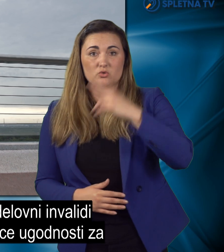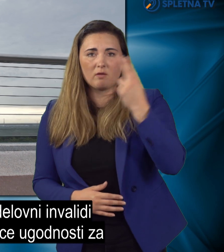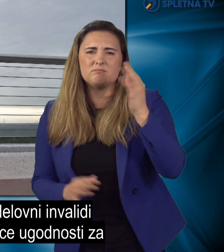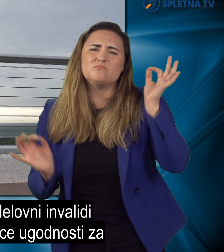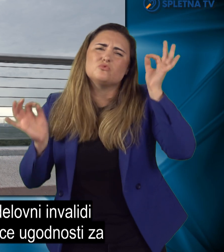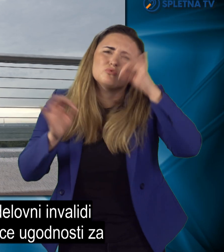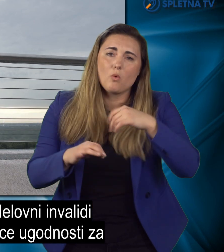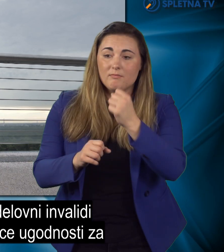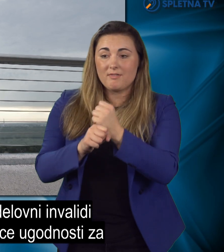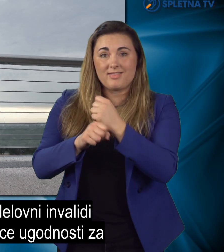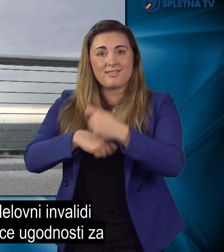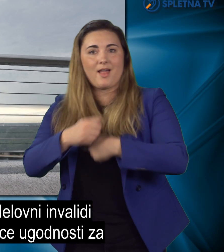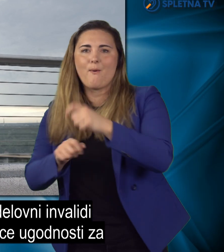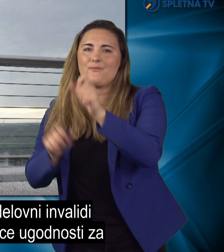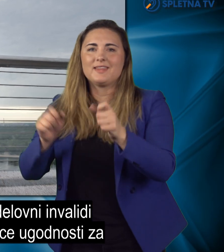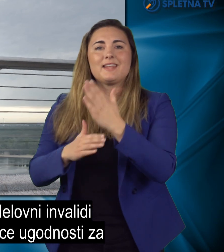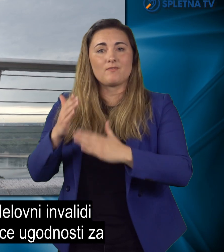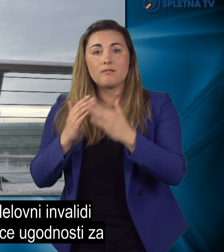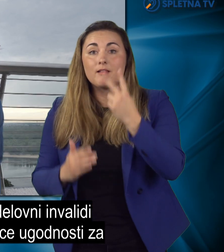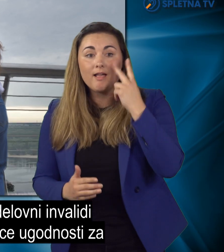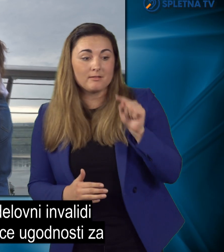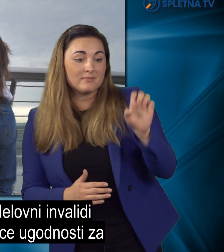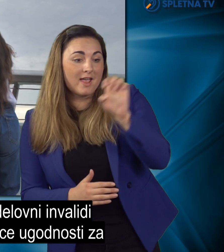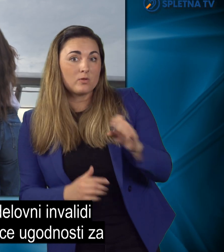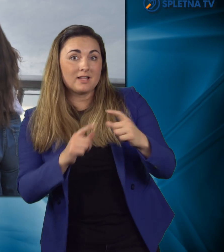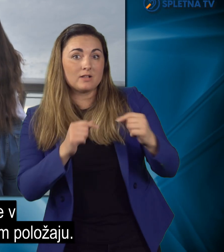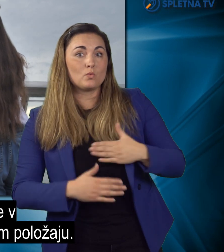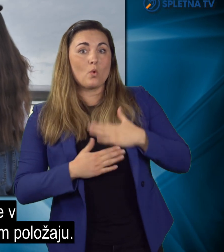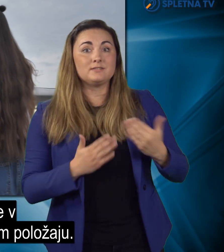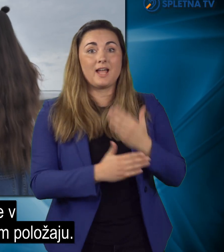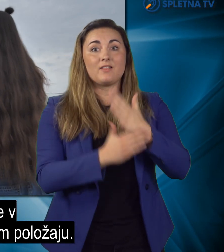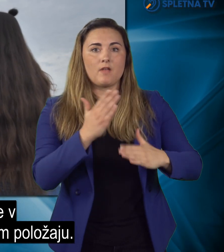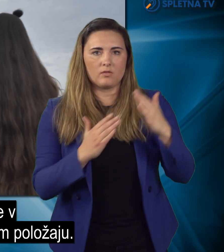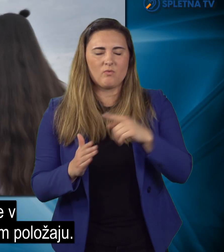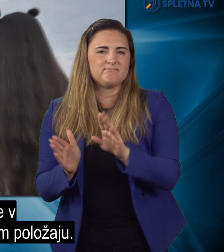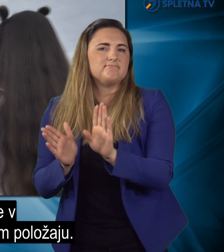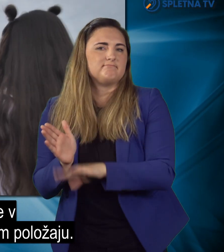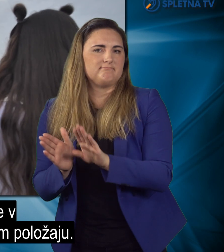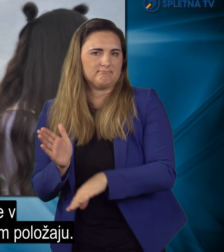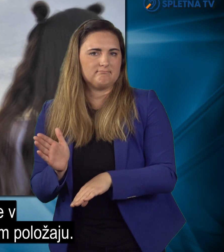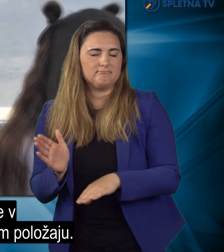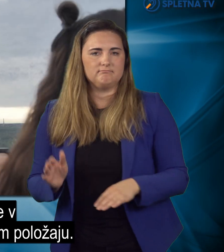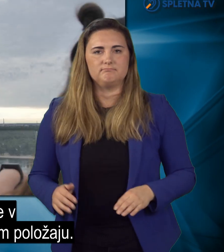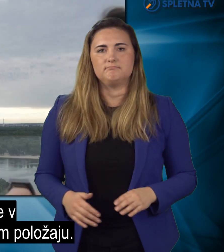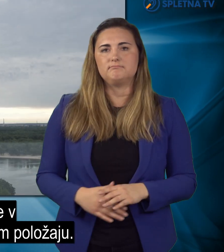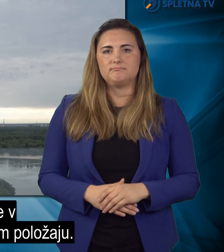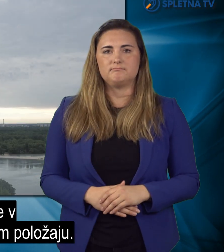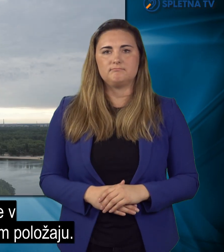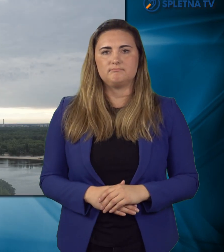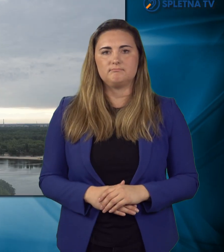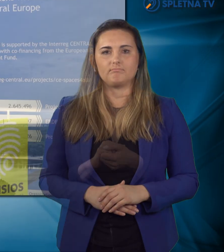Žal so v Sloveniji delovni invalidi glede evropske kartice ugodnosti za invalide v diskriminatornem položaju.